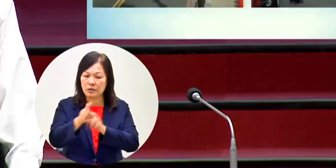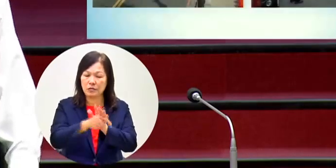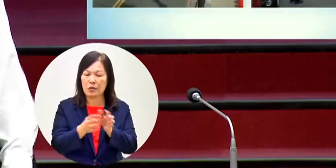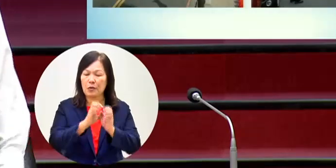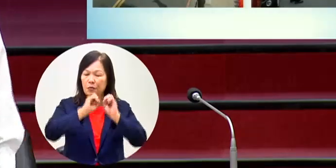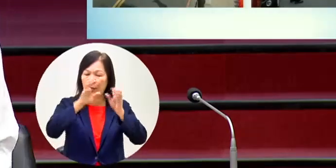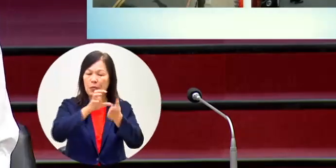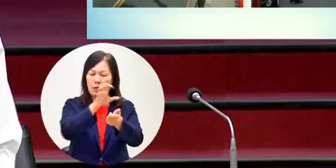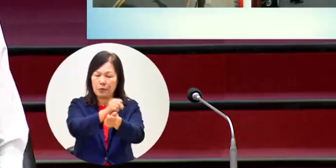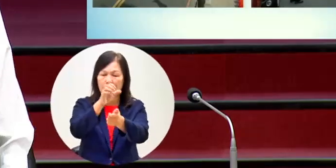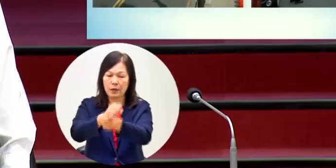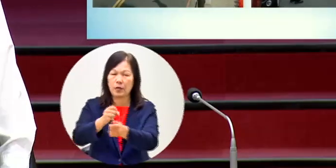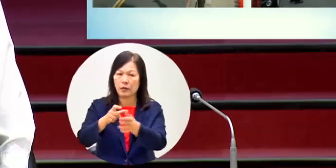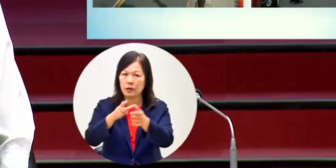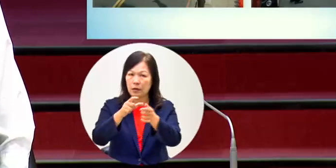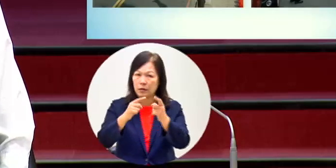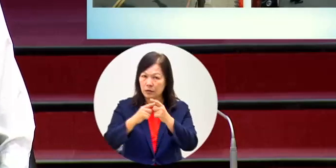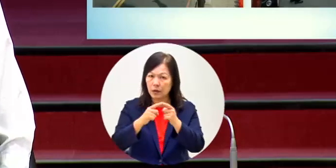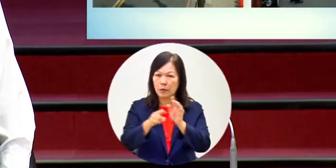走四单外。